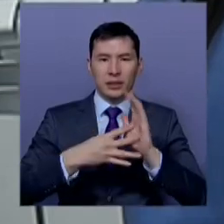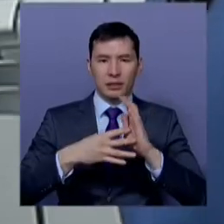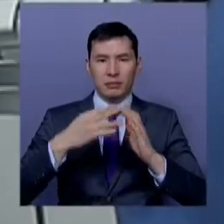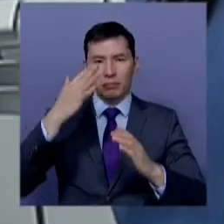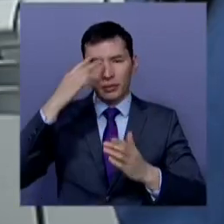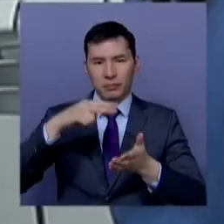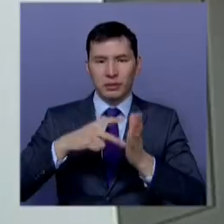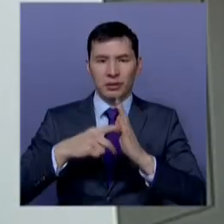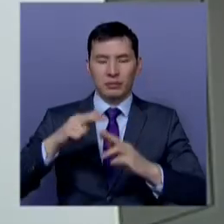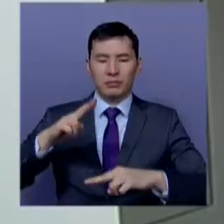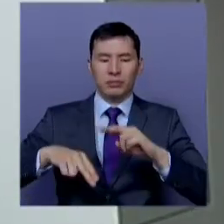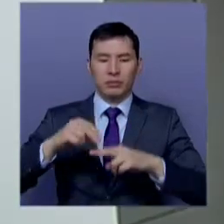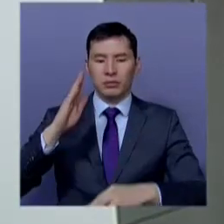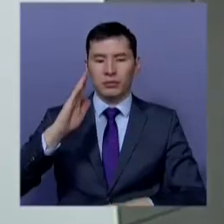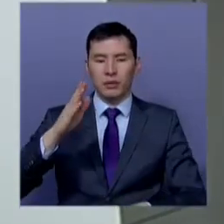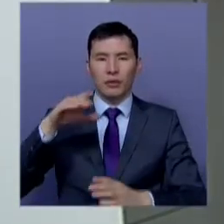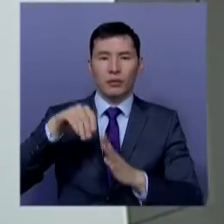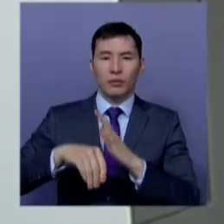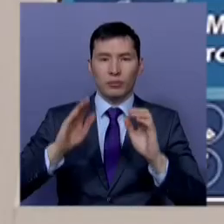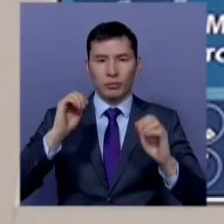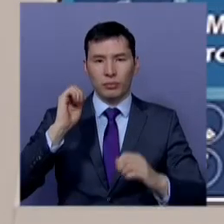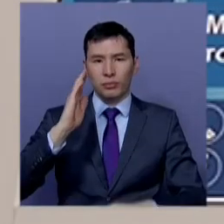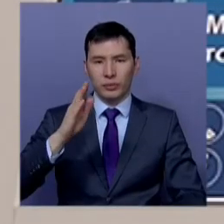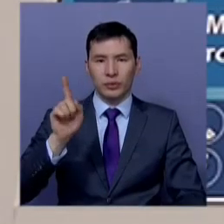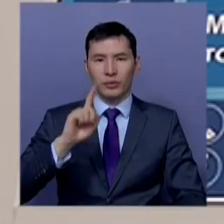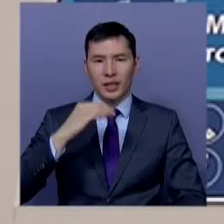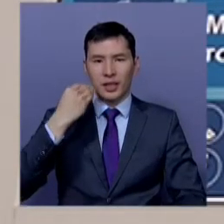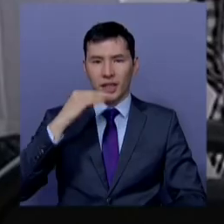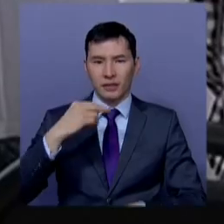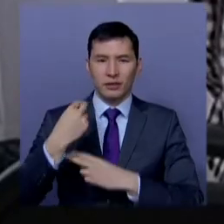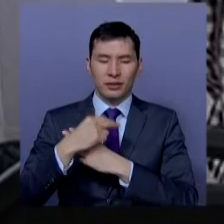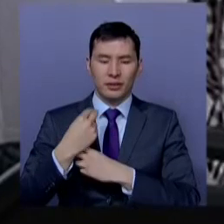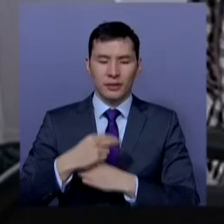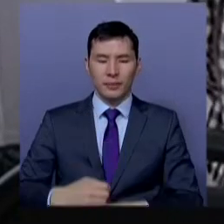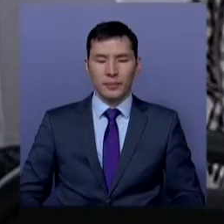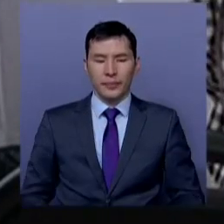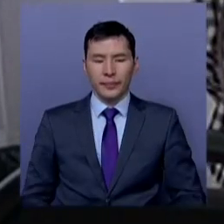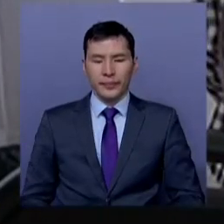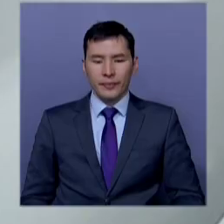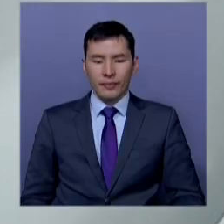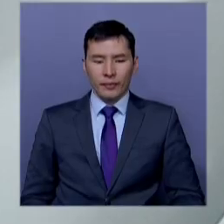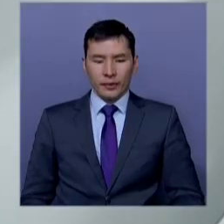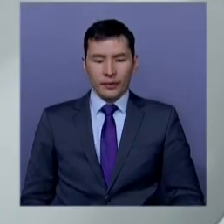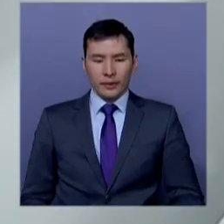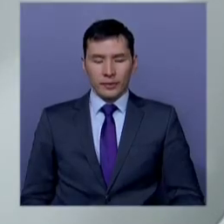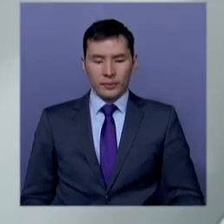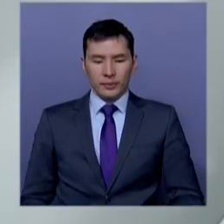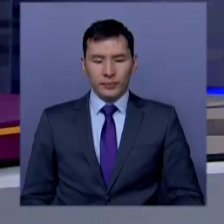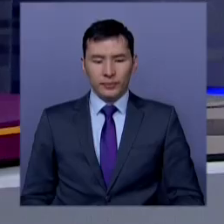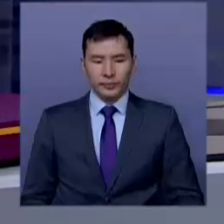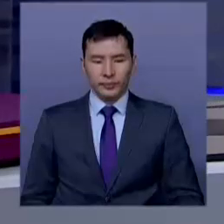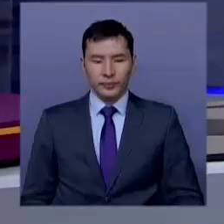салынатындығын хабарлады. Мұнда тұрғындар сапалы медициналық қызметтерге қол жеткізетін болады. Сая Меңдеке, Валерий Таубалдиев, Алматы телеарнасы.